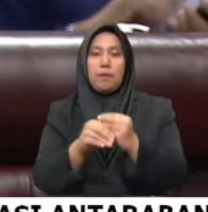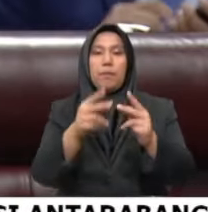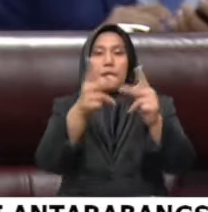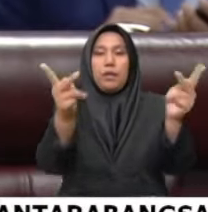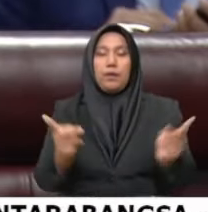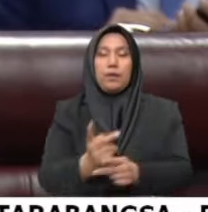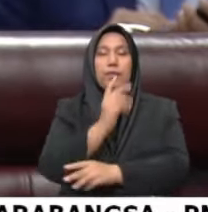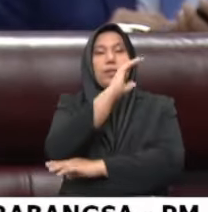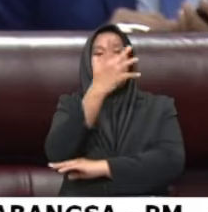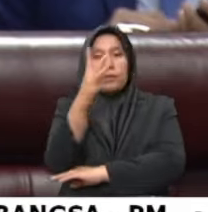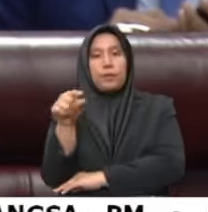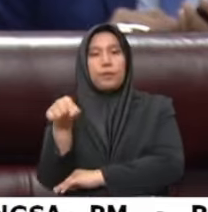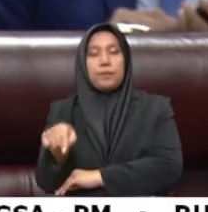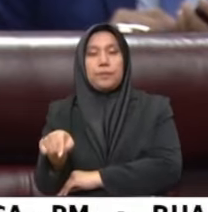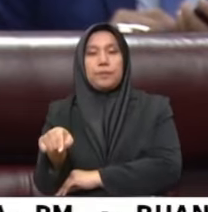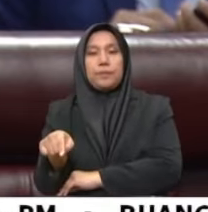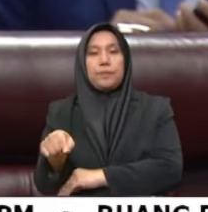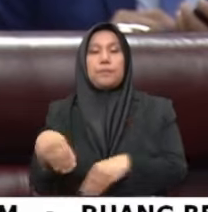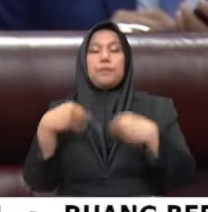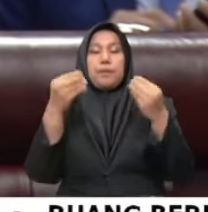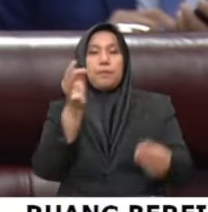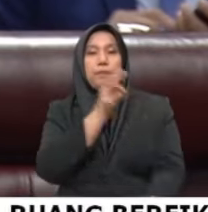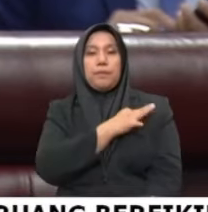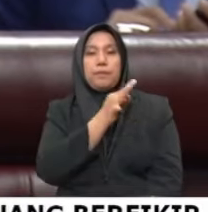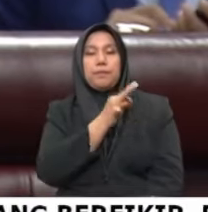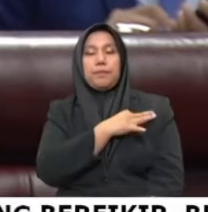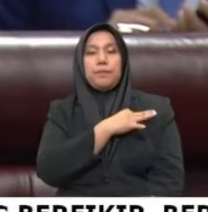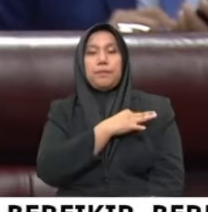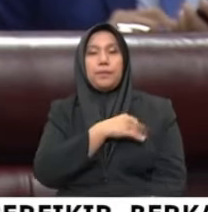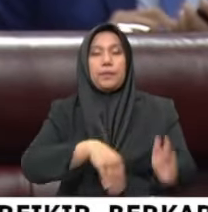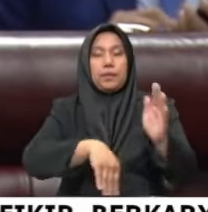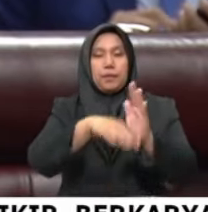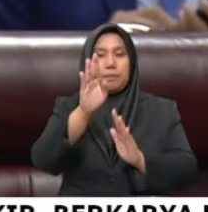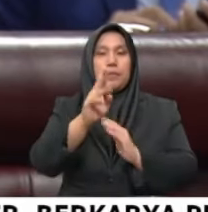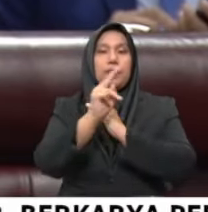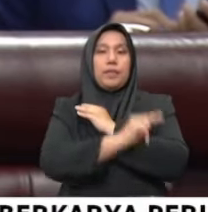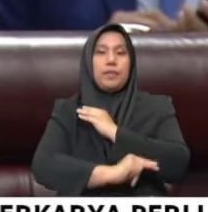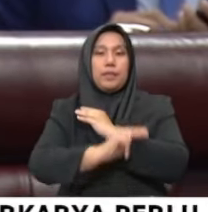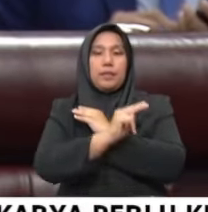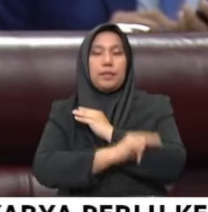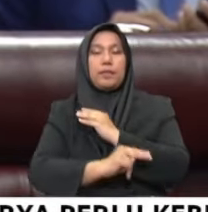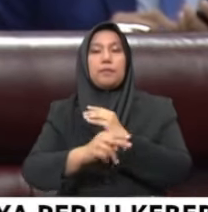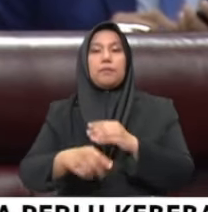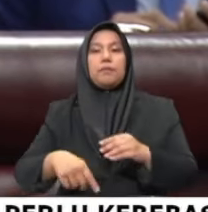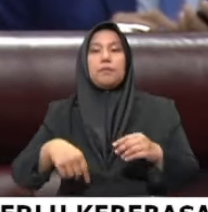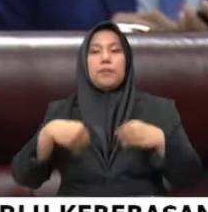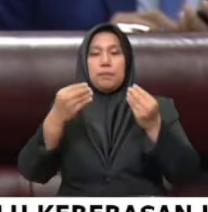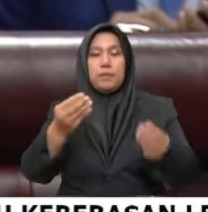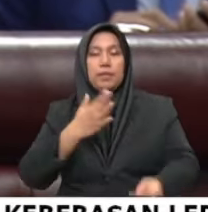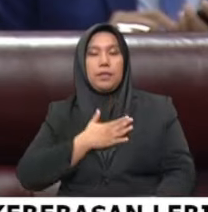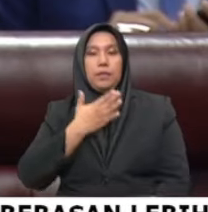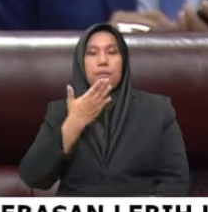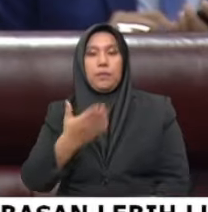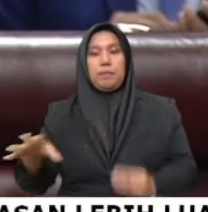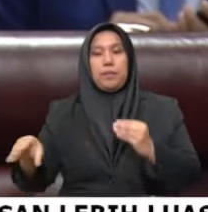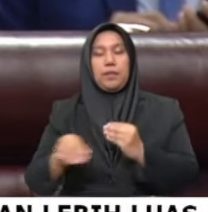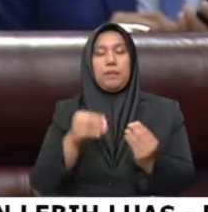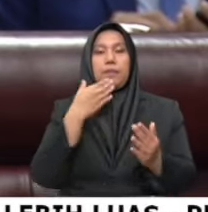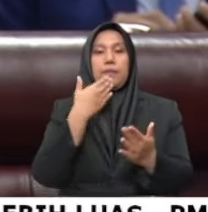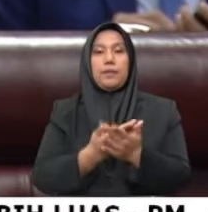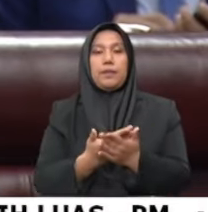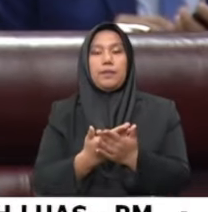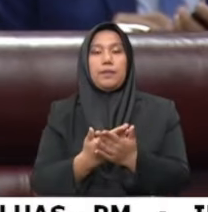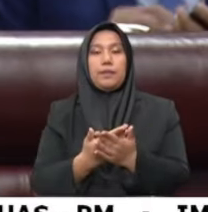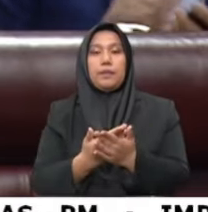Jadi ini akan memberi insentif lebih kepada negeri-negeri yang menunjukkan komitmen penambahbaikan.